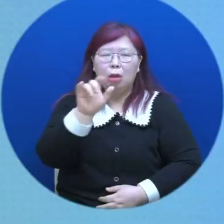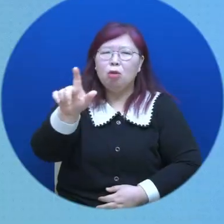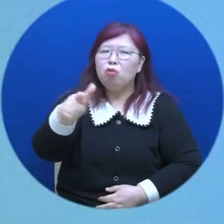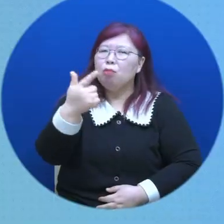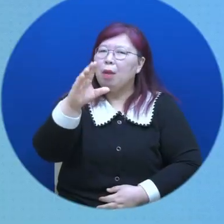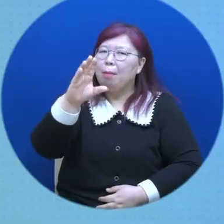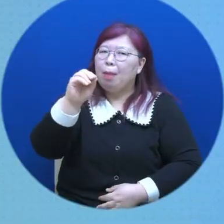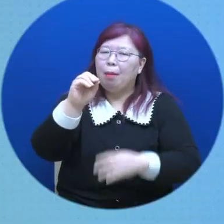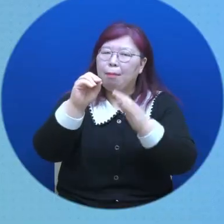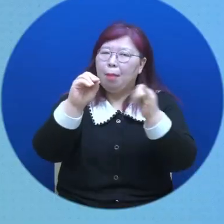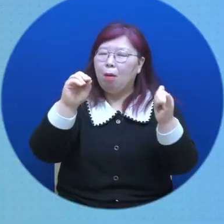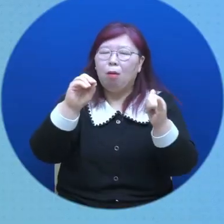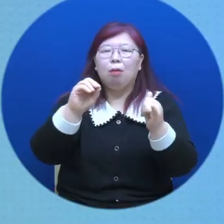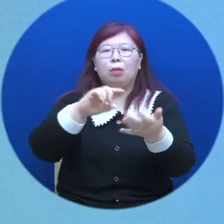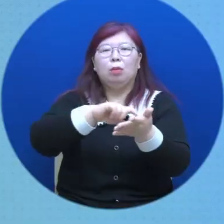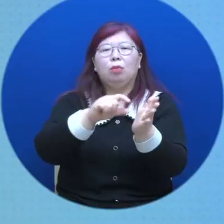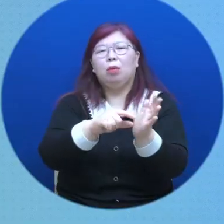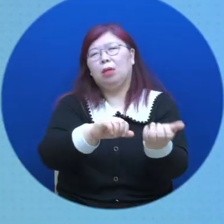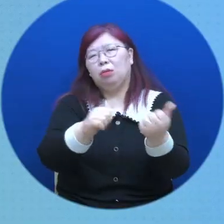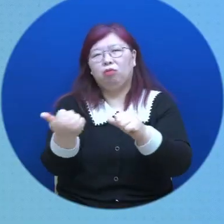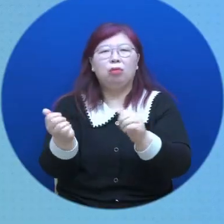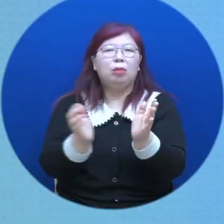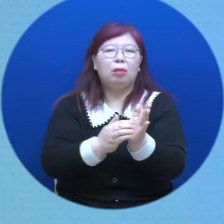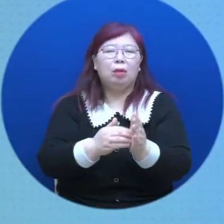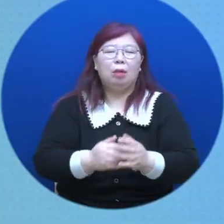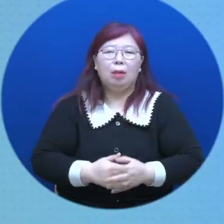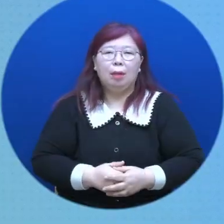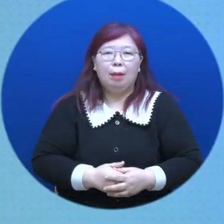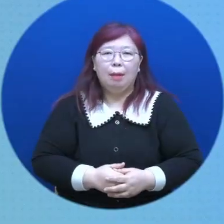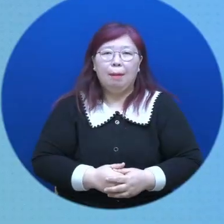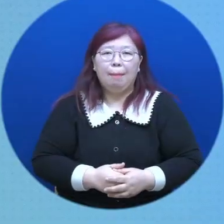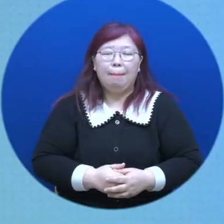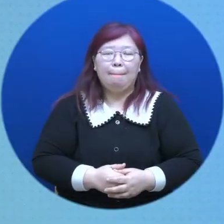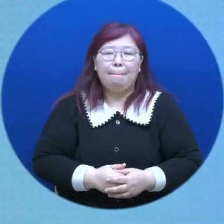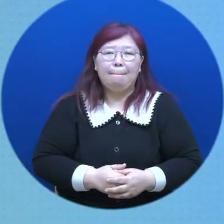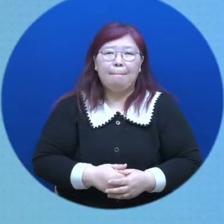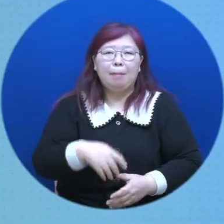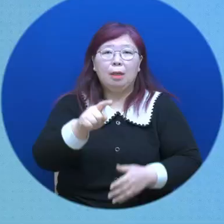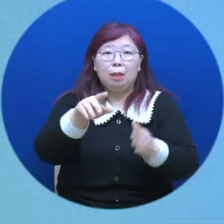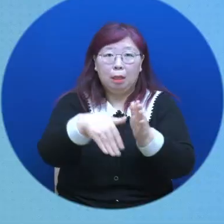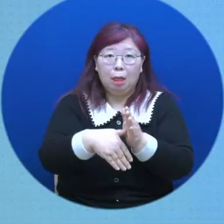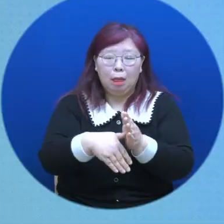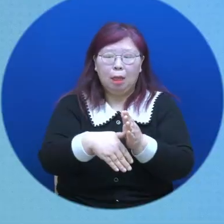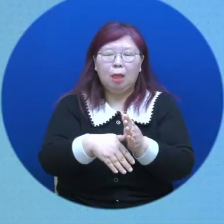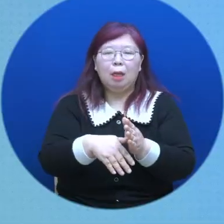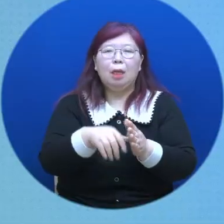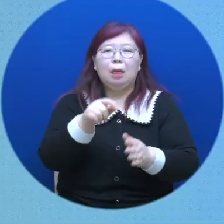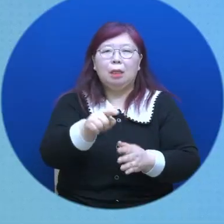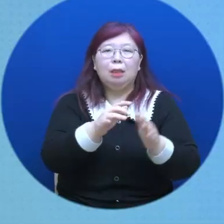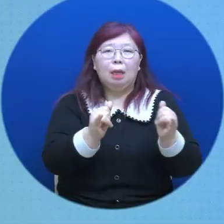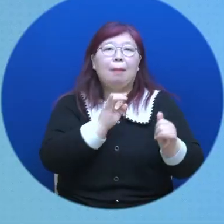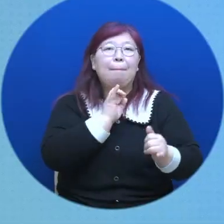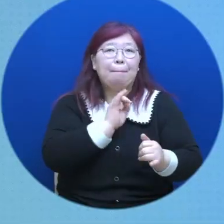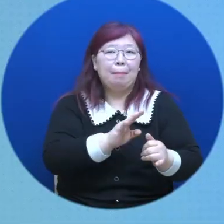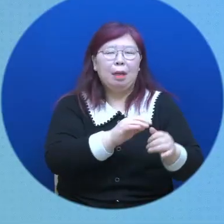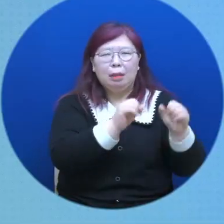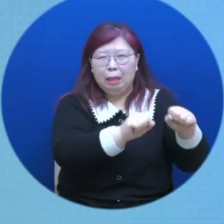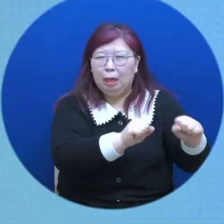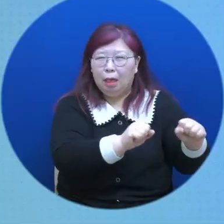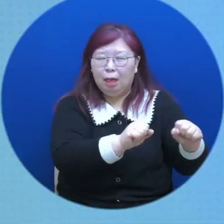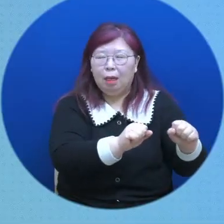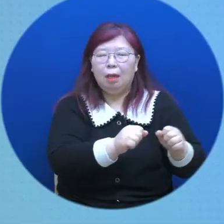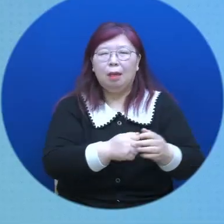600만여 명이 죽었습니다. 그때에 그는 살아납니다.